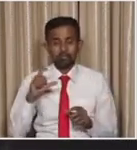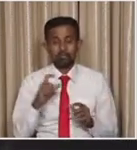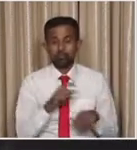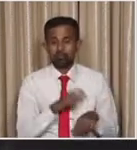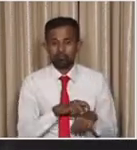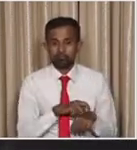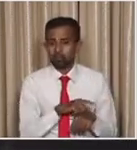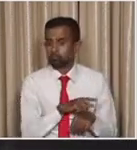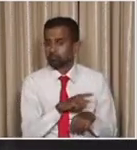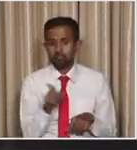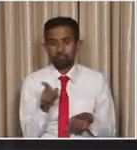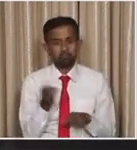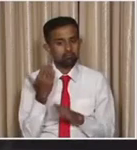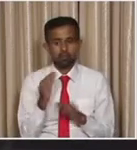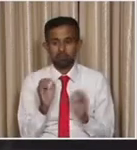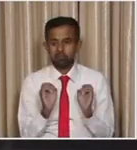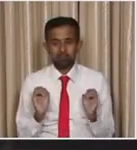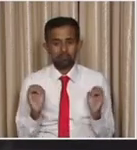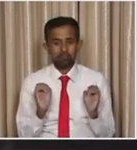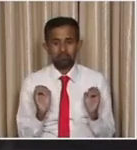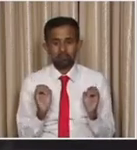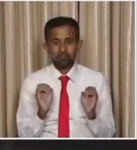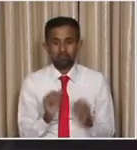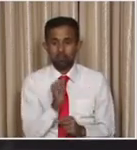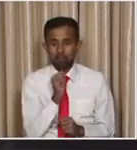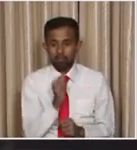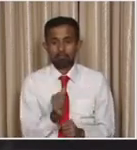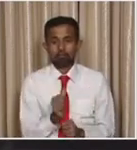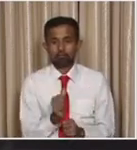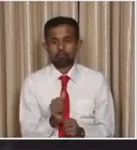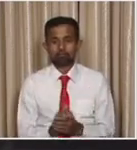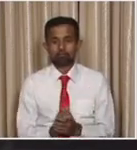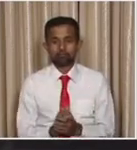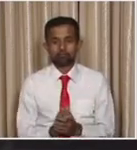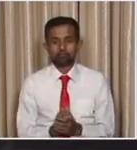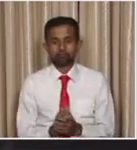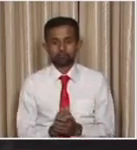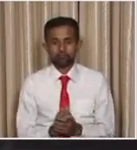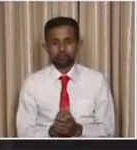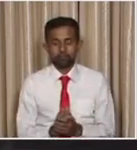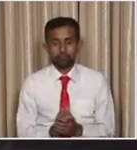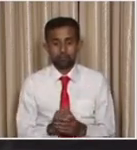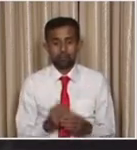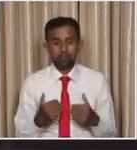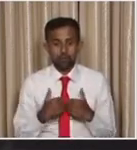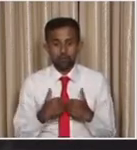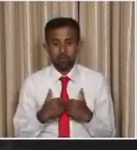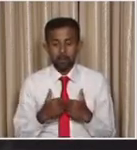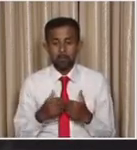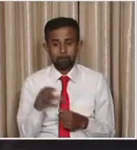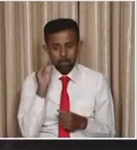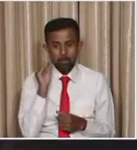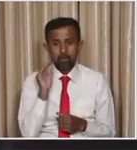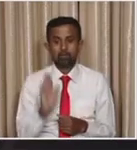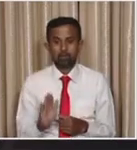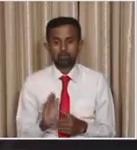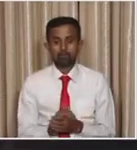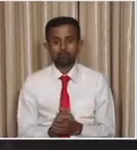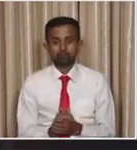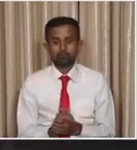මේ කිසිම දවසක තිබ්බේ නැහැ මේක තමයි ඇත්ත මේ කාරණේ අපි පිළිගන්නවා ඒ